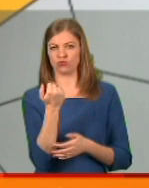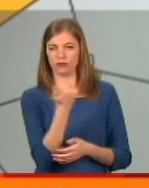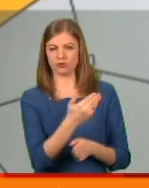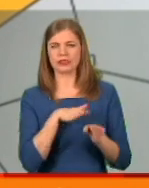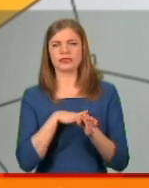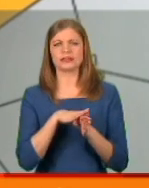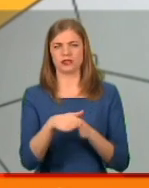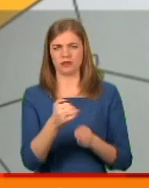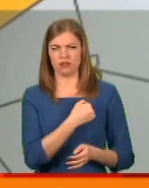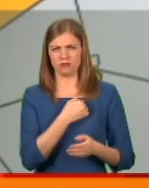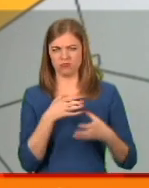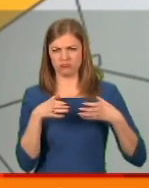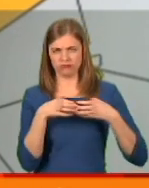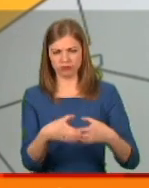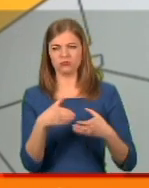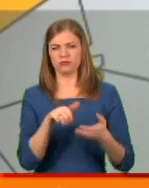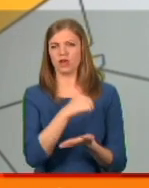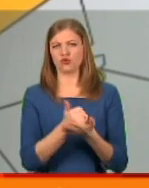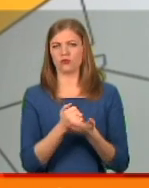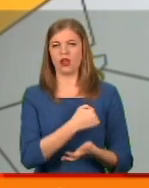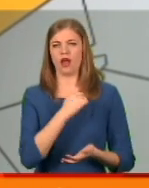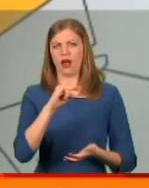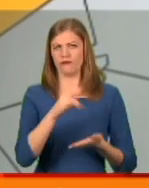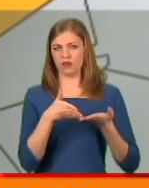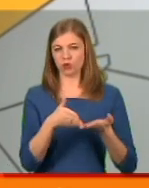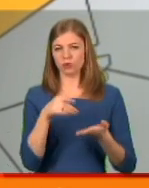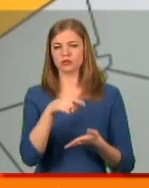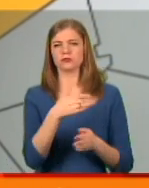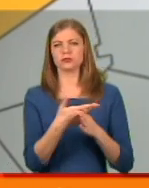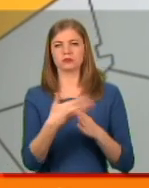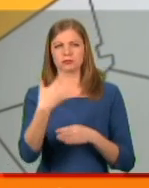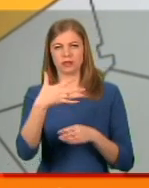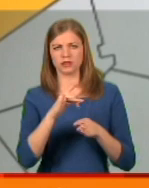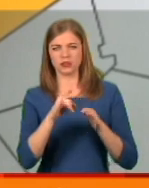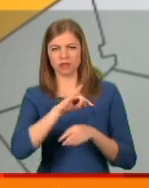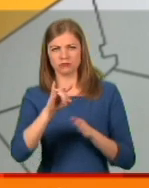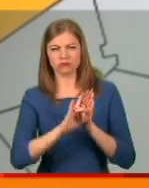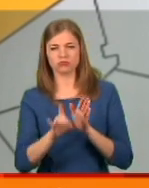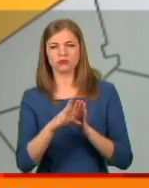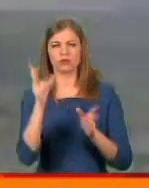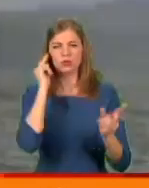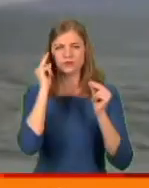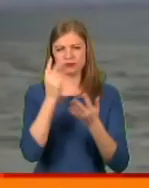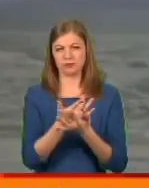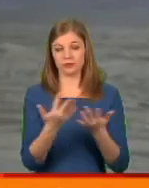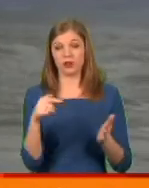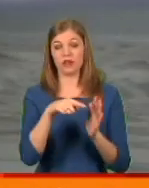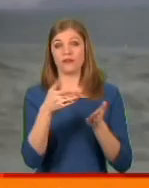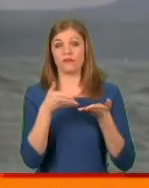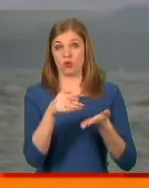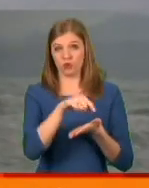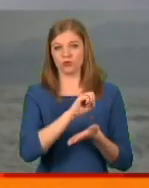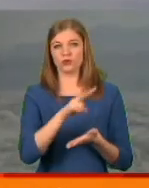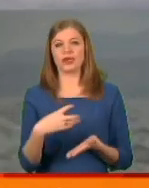ціла армада на чолі з авіаносцем, на облавку якого з півсотні винищувачів, штурмовиків, літаків, розвідників. У складі 6-го флоту є